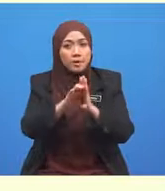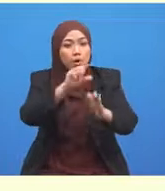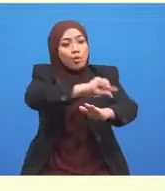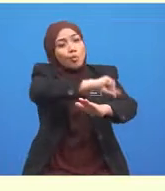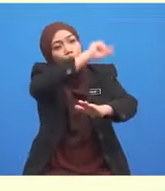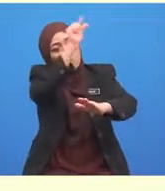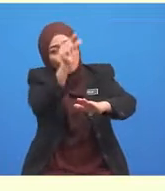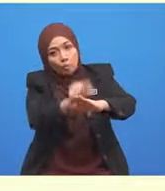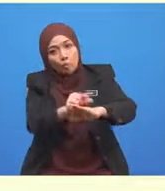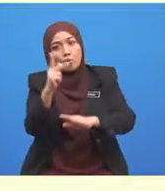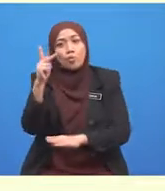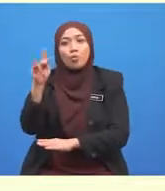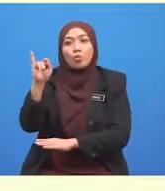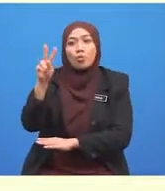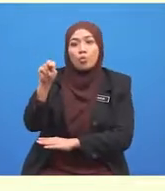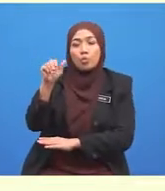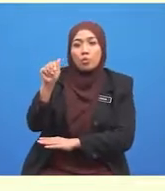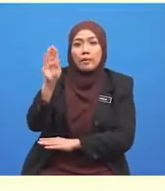Kinabalu.